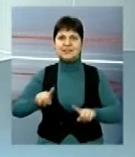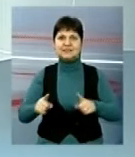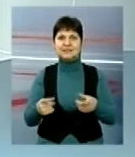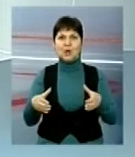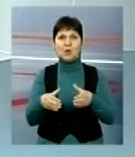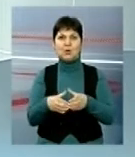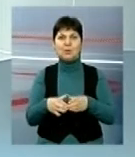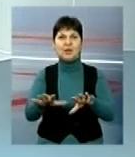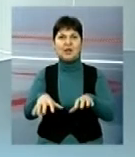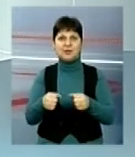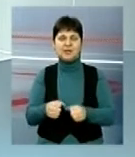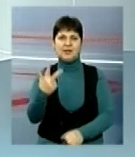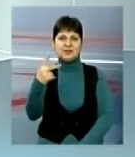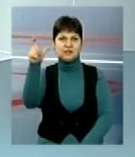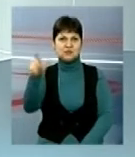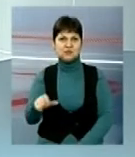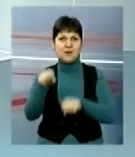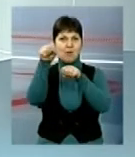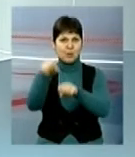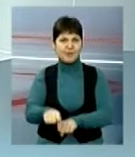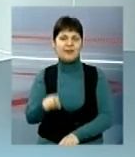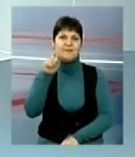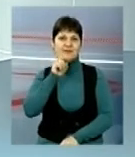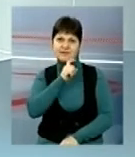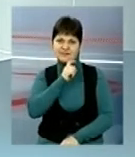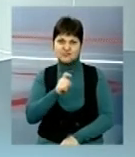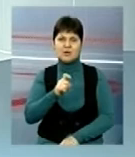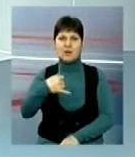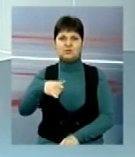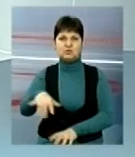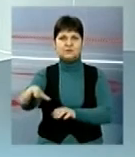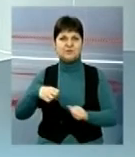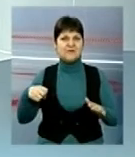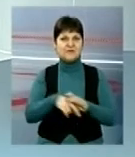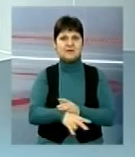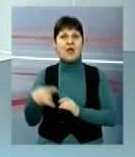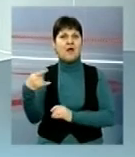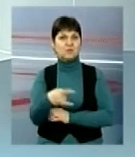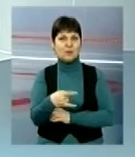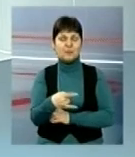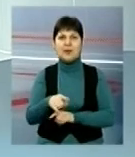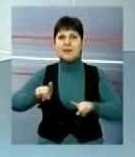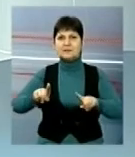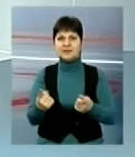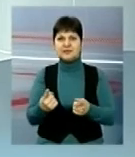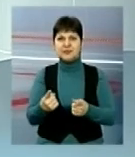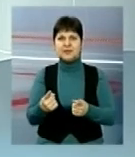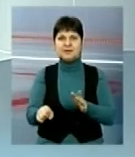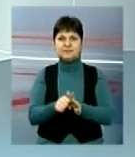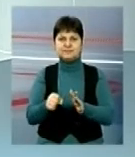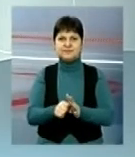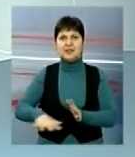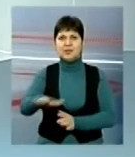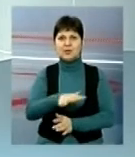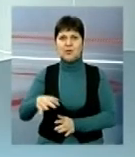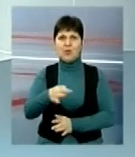групу грабіжників. Троє чоловіків побили вінничанина, відібрали у нього сумку та втекли на автомобілі. Для затримання нападників на територію